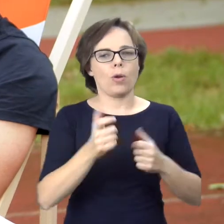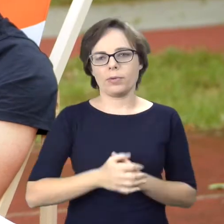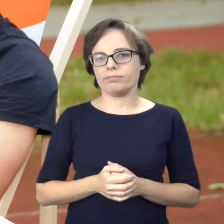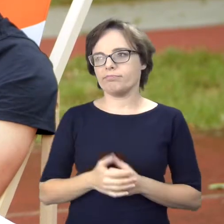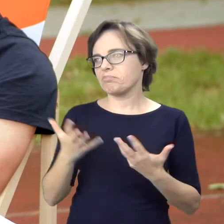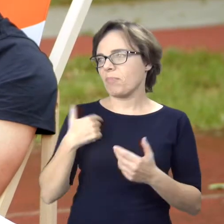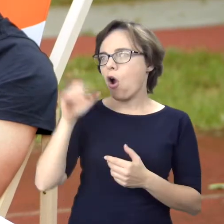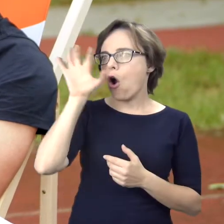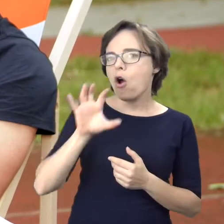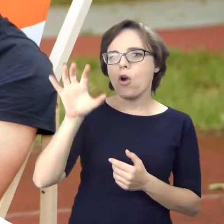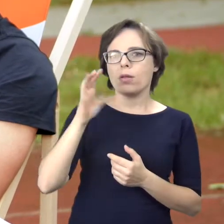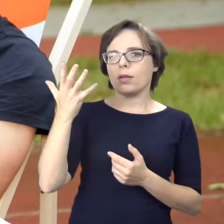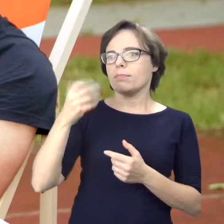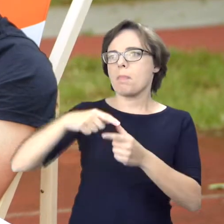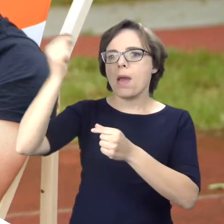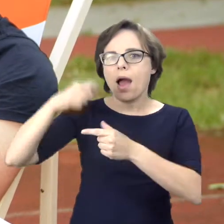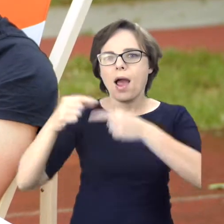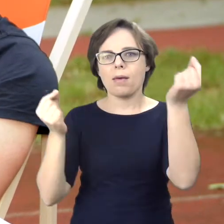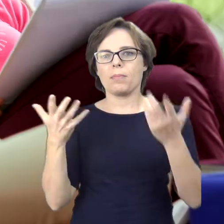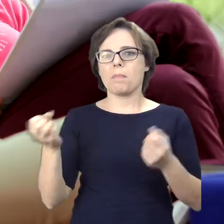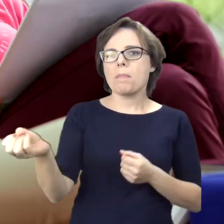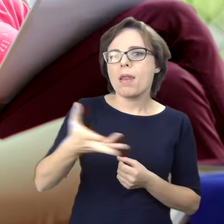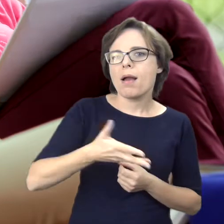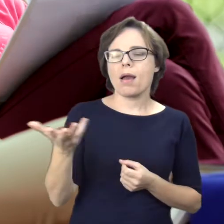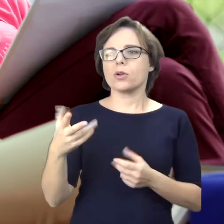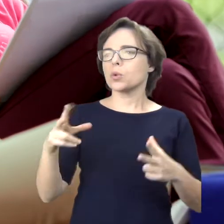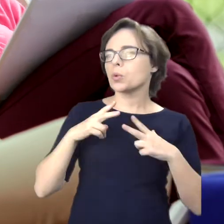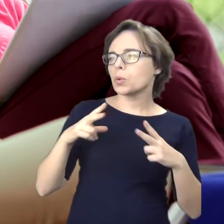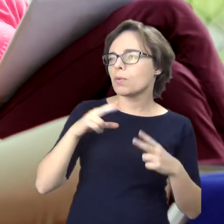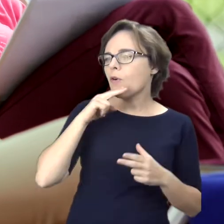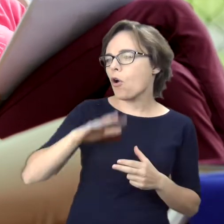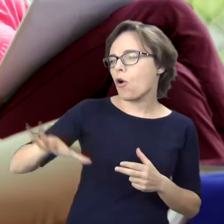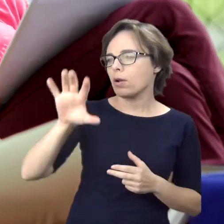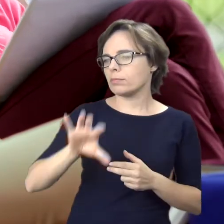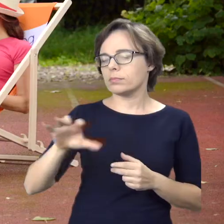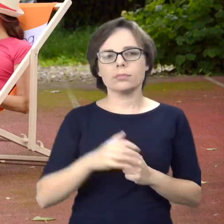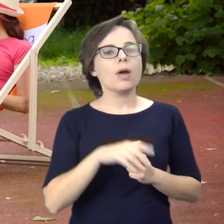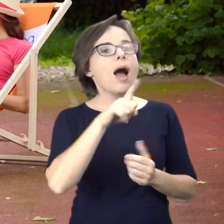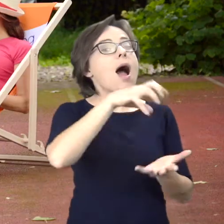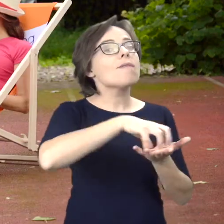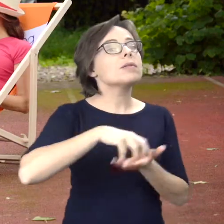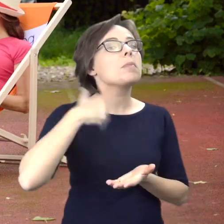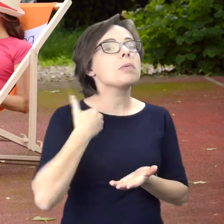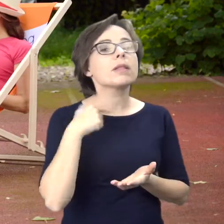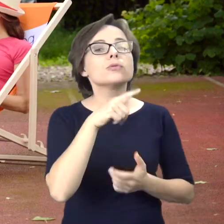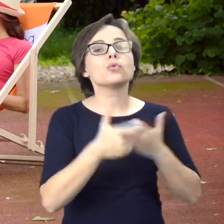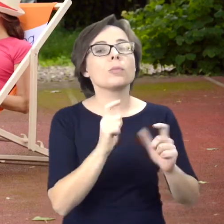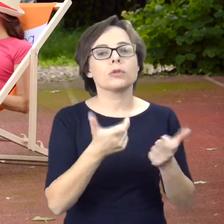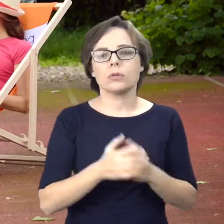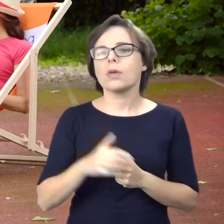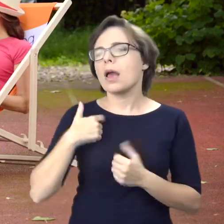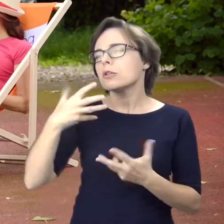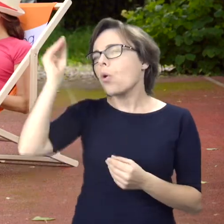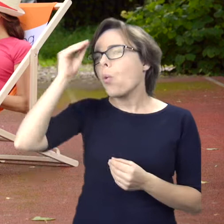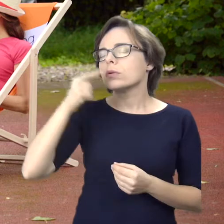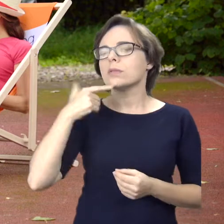palmy, plażę, turkusową wodę. Relaksuję się. A co można robić na Wyspach Brytyjskich? Ja pojechałem po to, żeby szkolić między innymi język